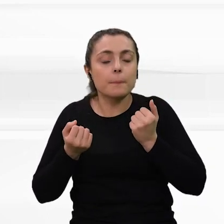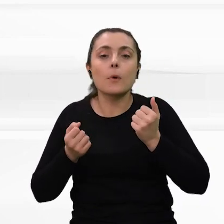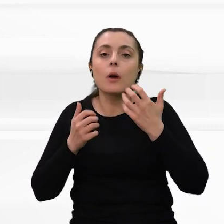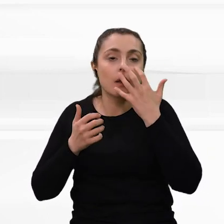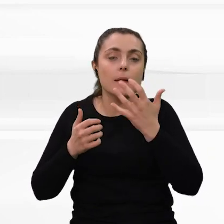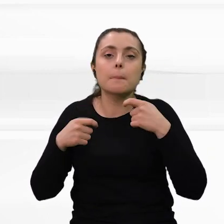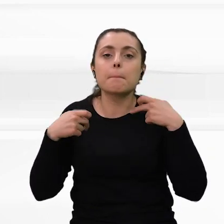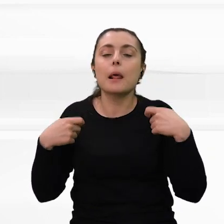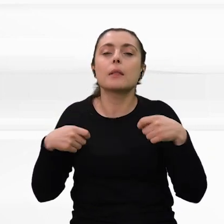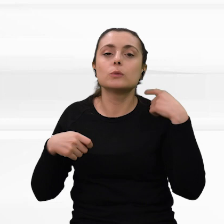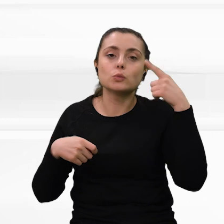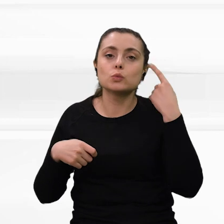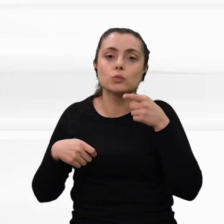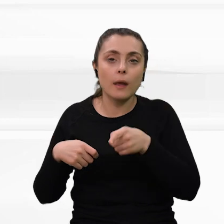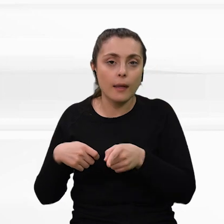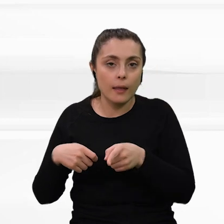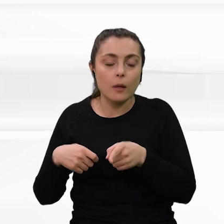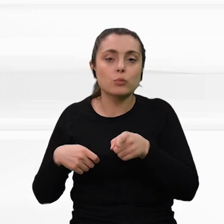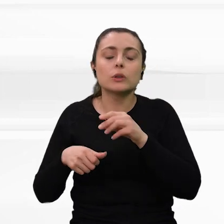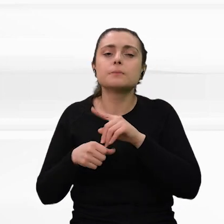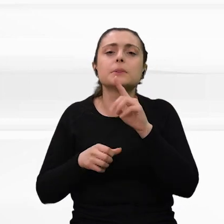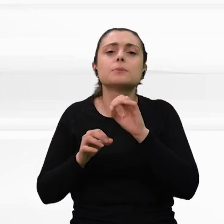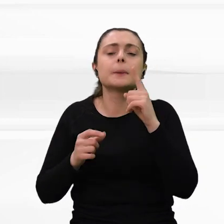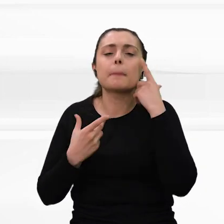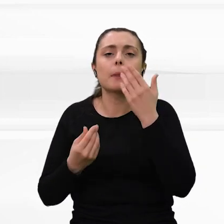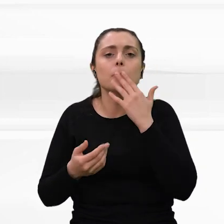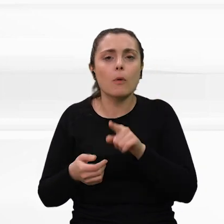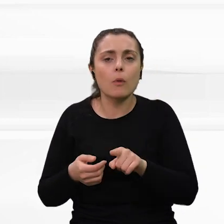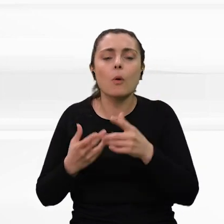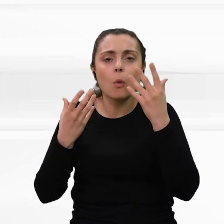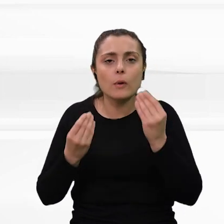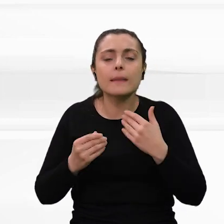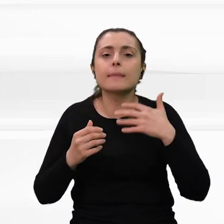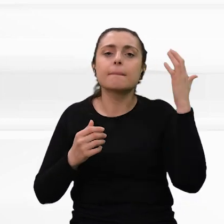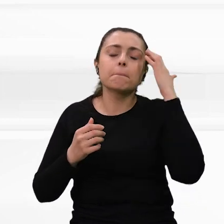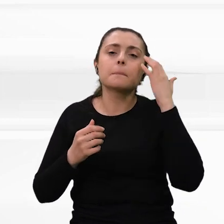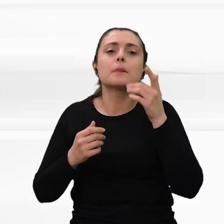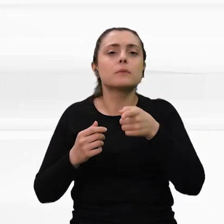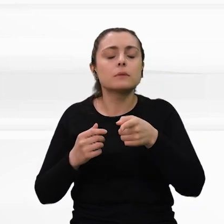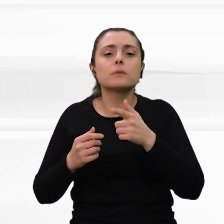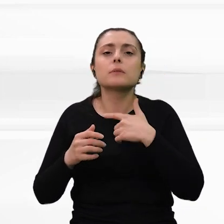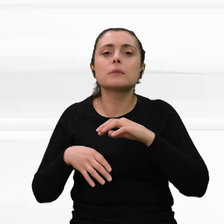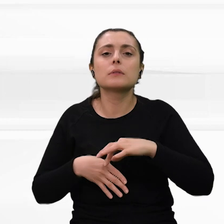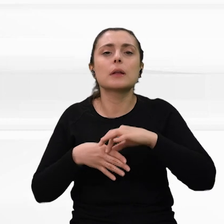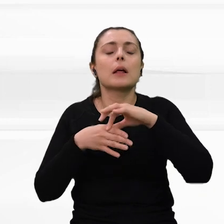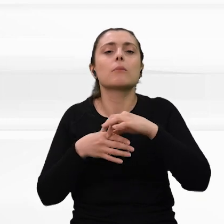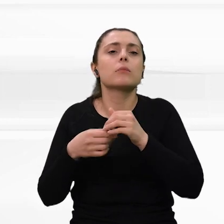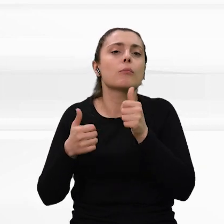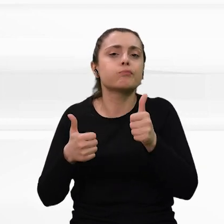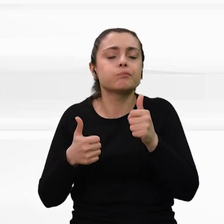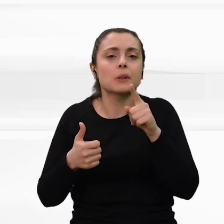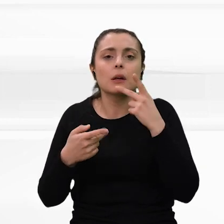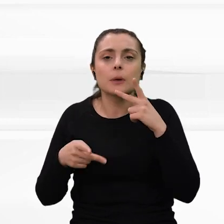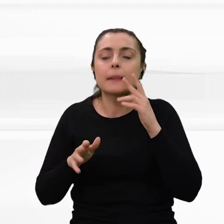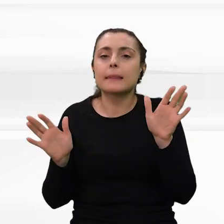çıkarmayı öneren pratik bir düşünce biçimidir buna dair hiçbir bilgi yok olgular temelinde Sınana bilecek kanıtlanması mümkün